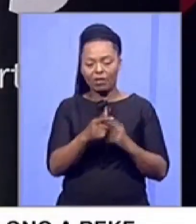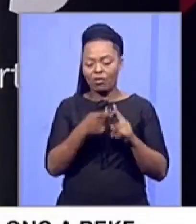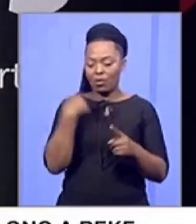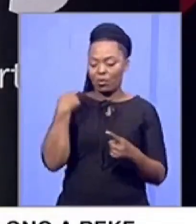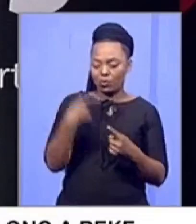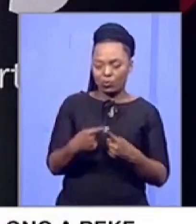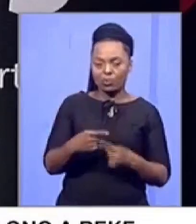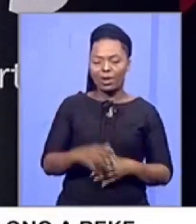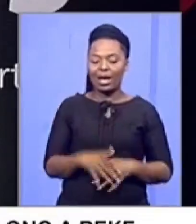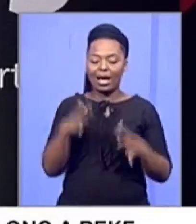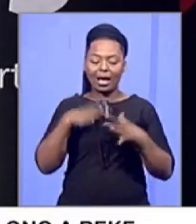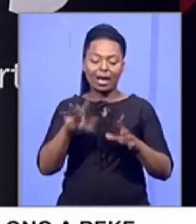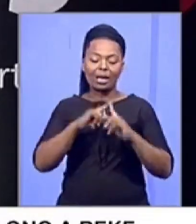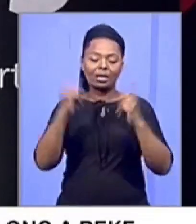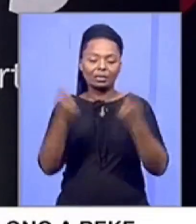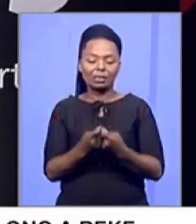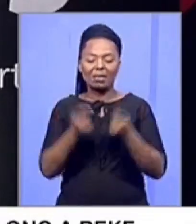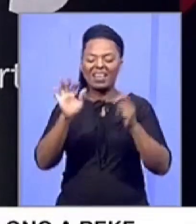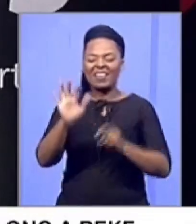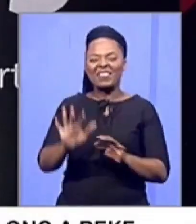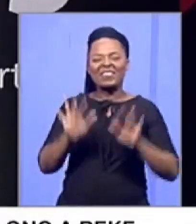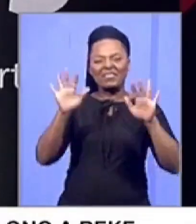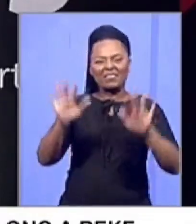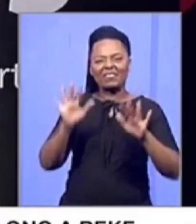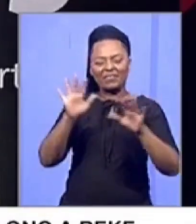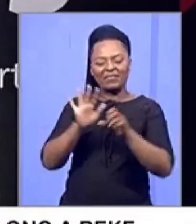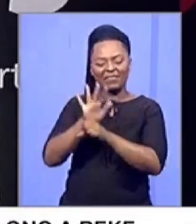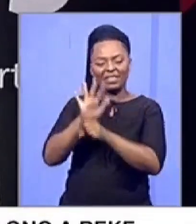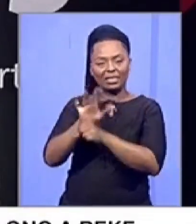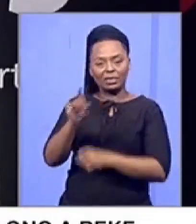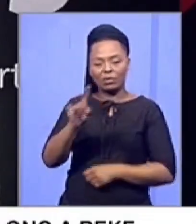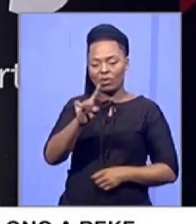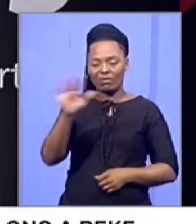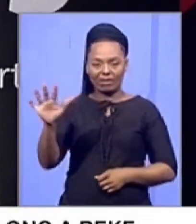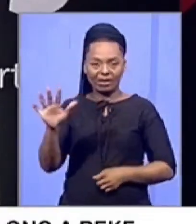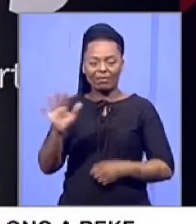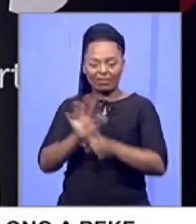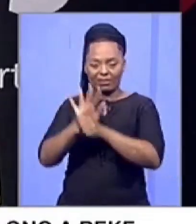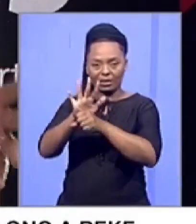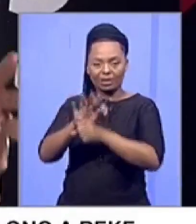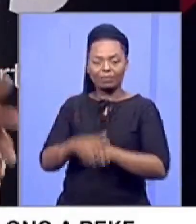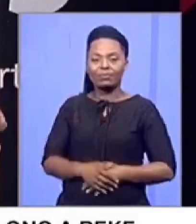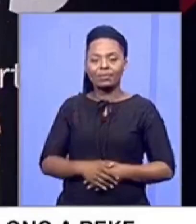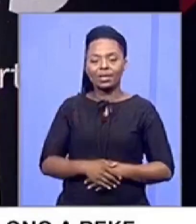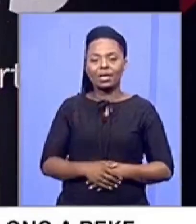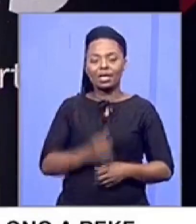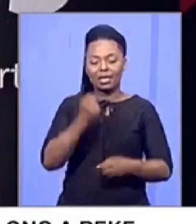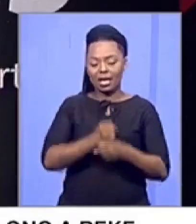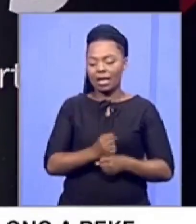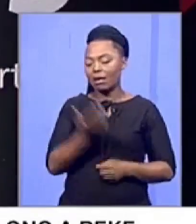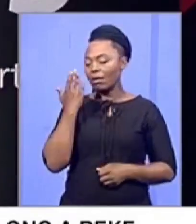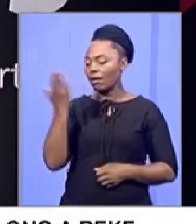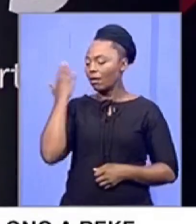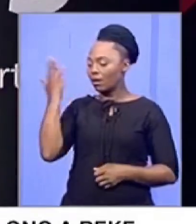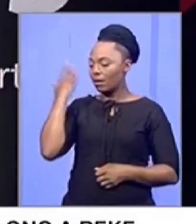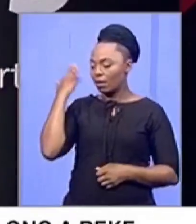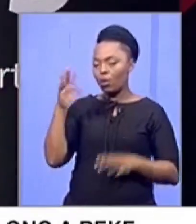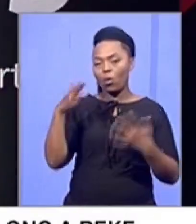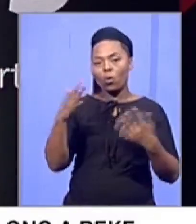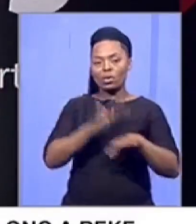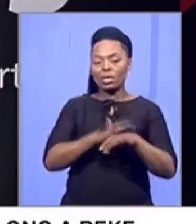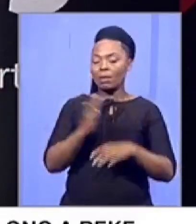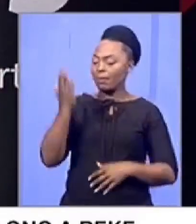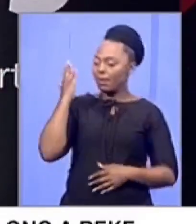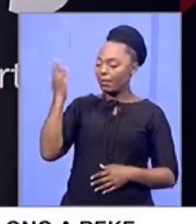leng hore tse 15 tse ding leaguing ha re sheba in the past 6 seasons tse mo Sundowns e hlotseng